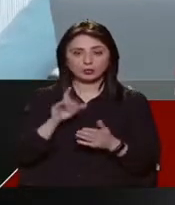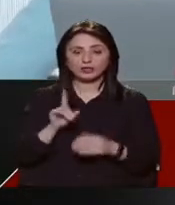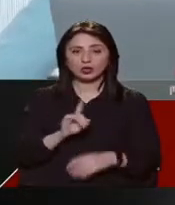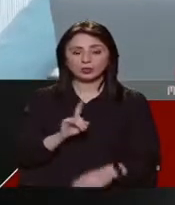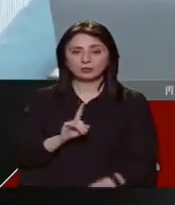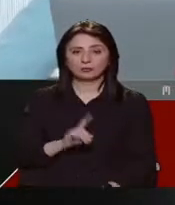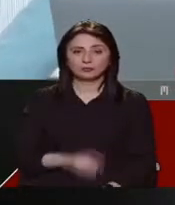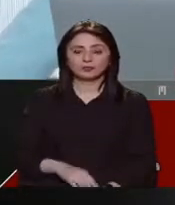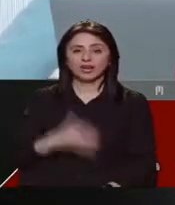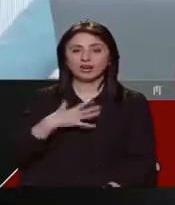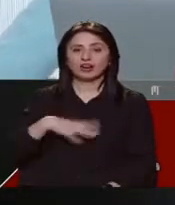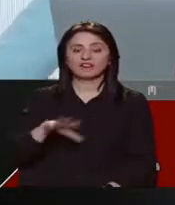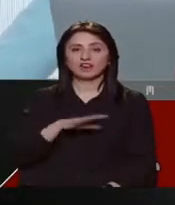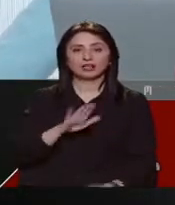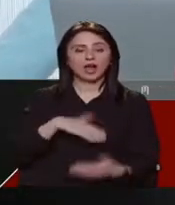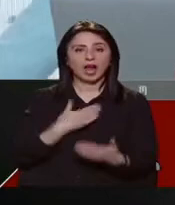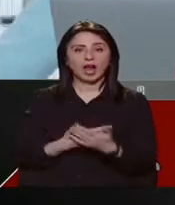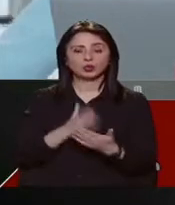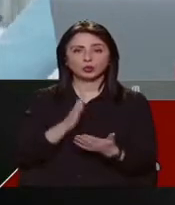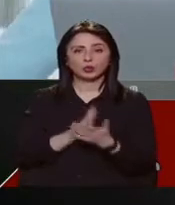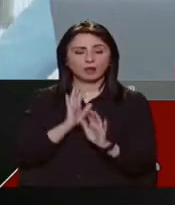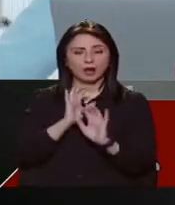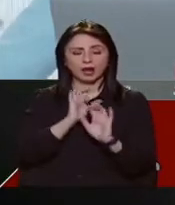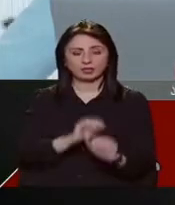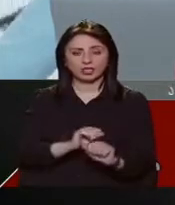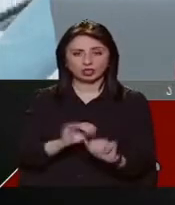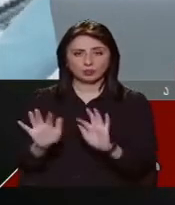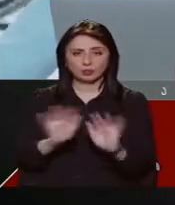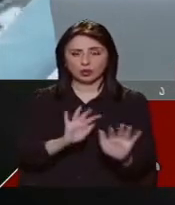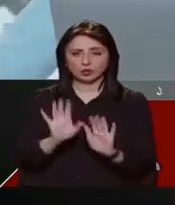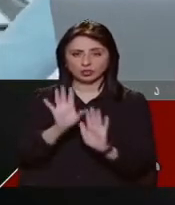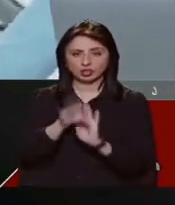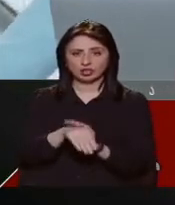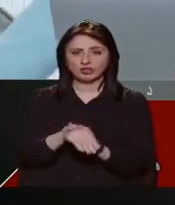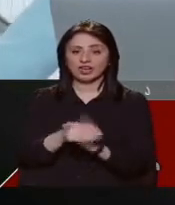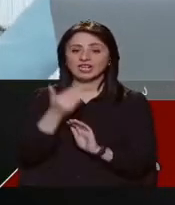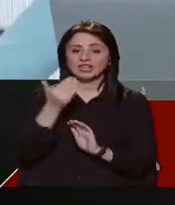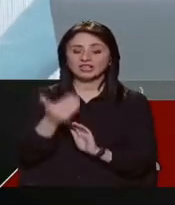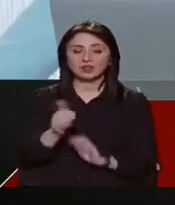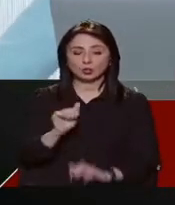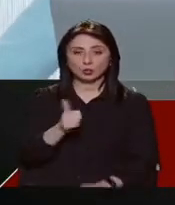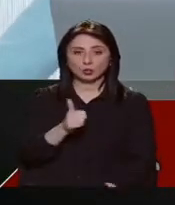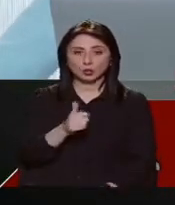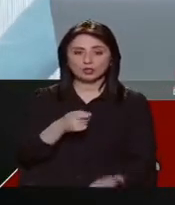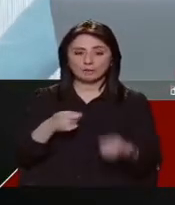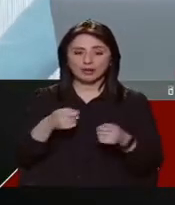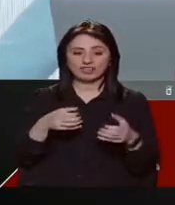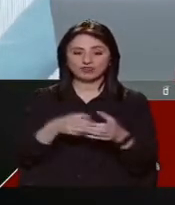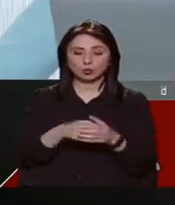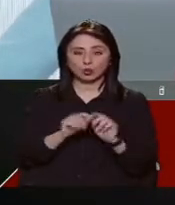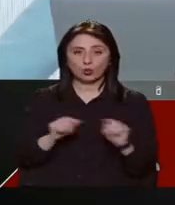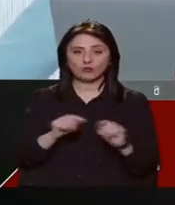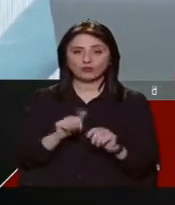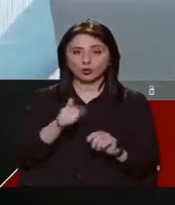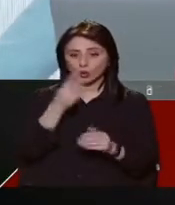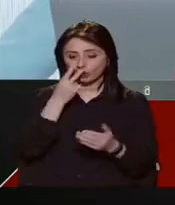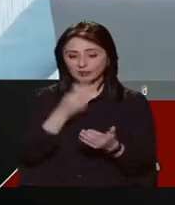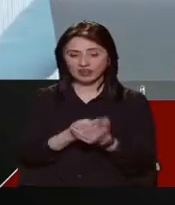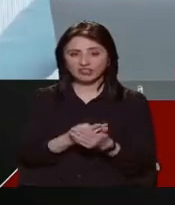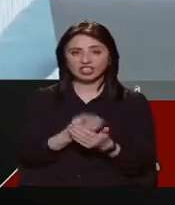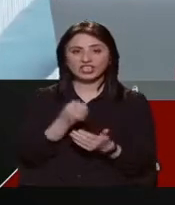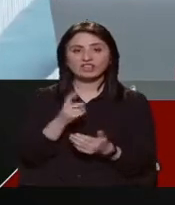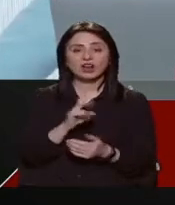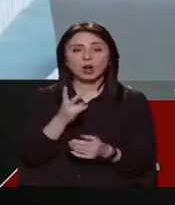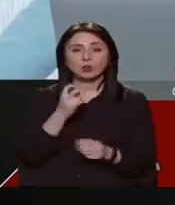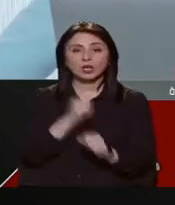რომ ქვეყანა აქტიურად არის მხარდაჭერის პროცესში ჩართული. Თქვენ როგორც მართველი გუნდის ოპონენტს, როგორ მიგაჩნიათ